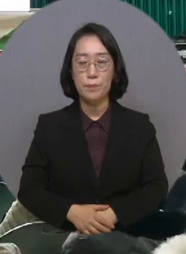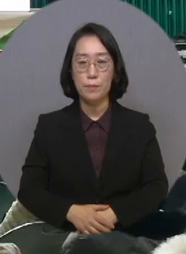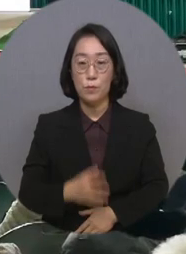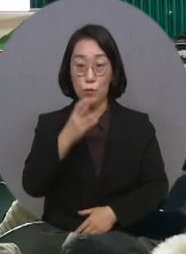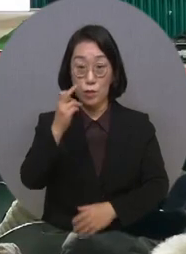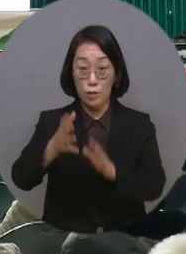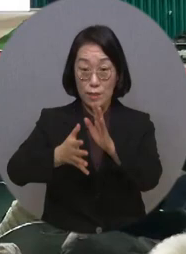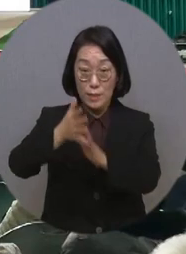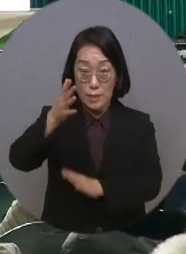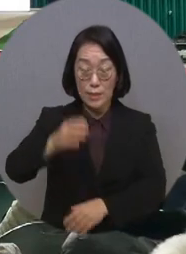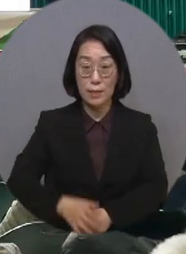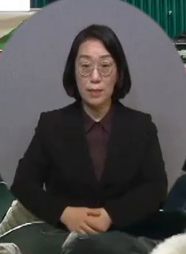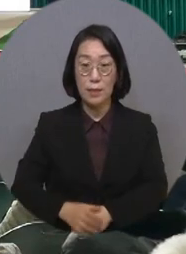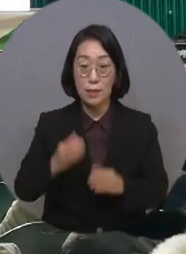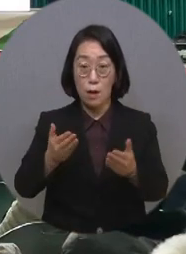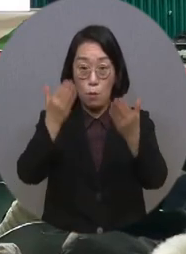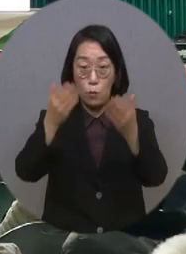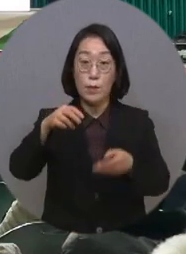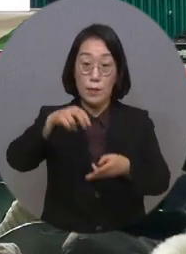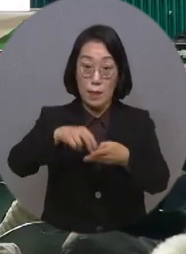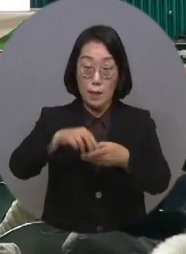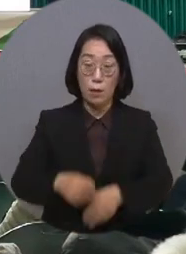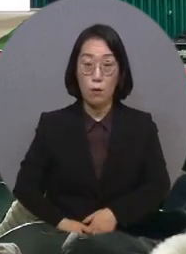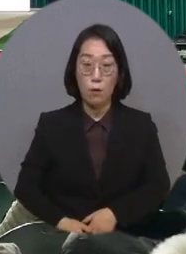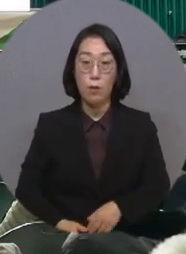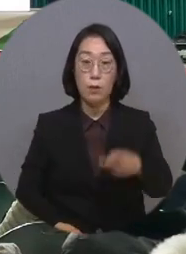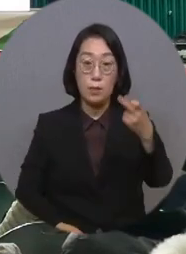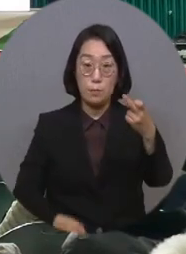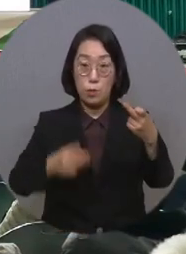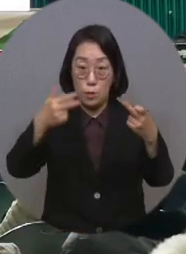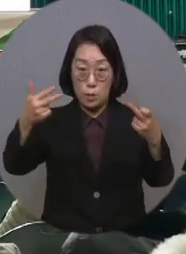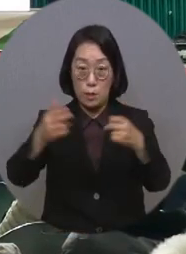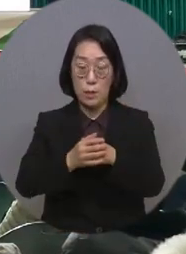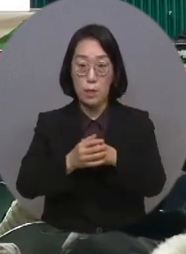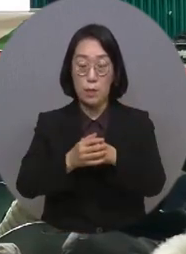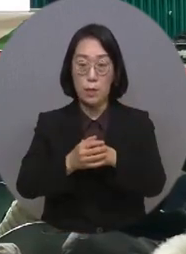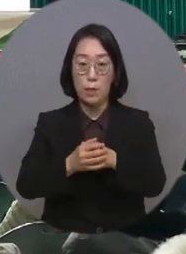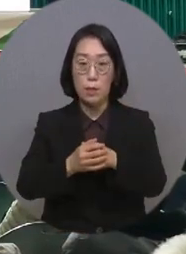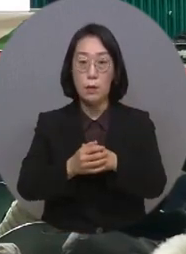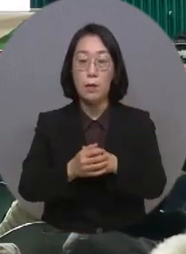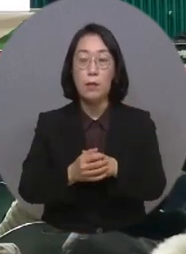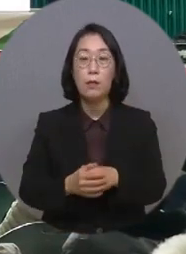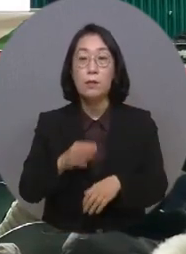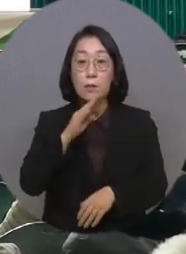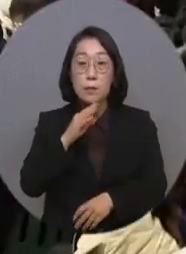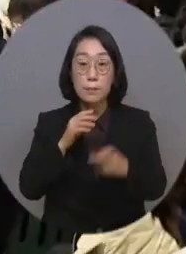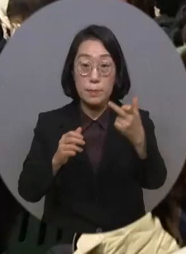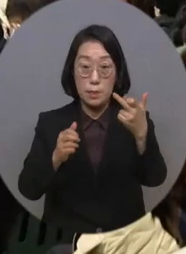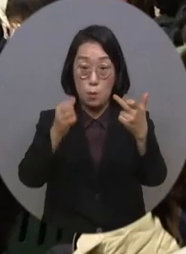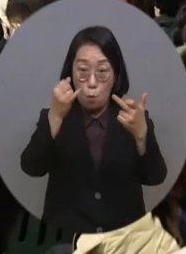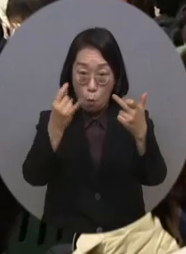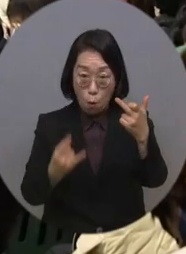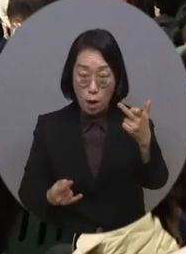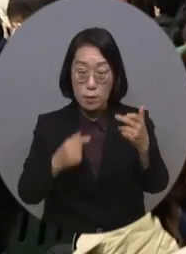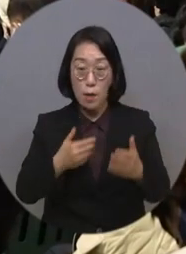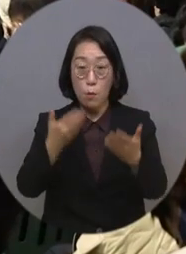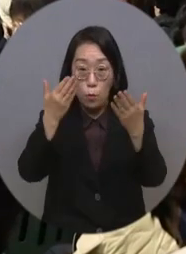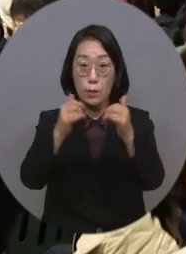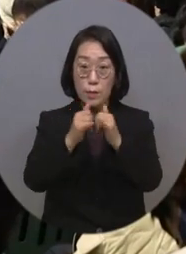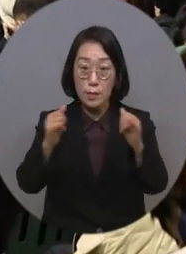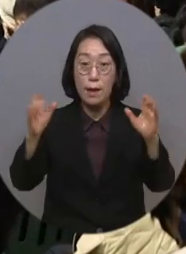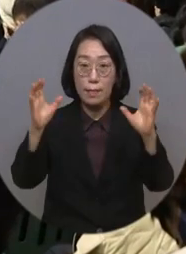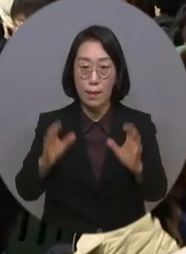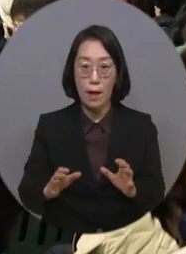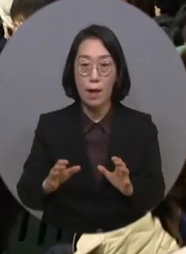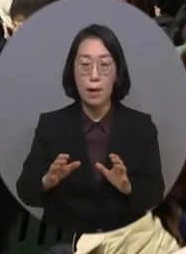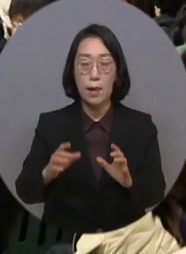순천시 자원봉사센터는 지난 7일 자원봉사자 정원을 품다라는 주제로 제17회 자원봉사자의 날